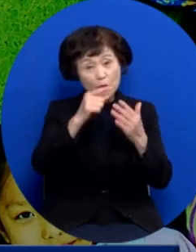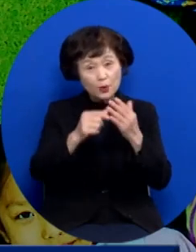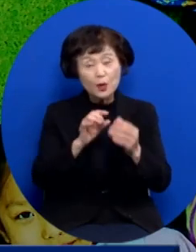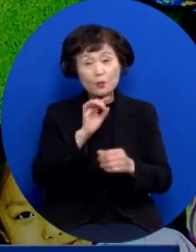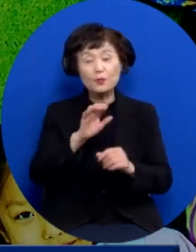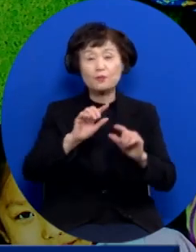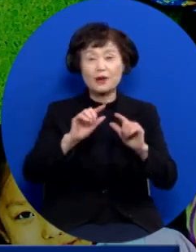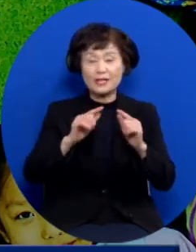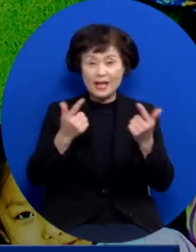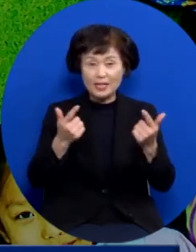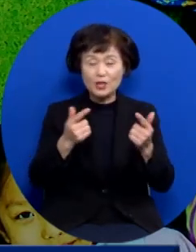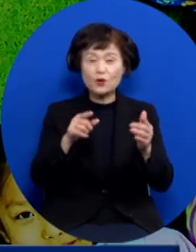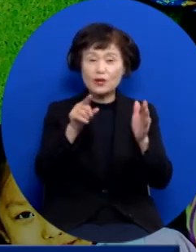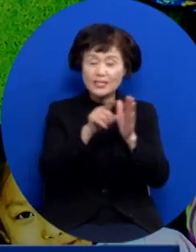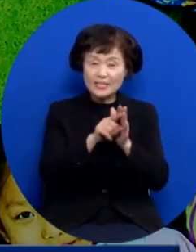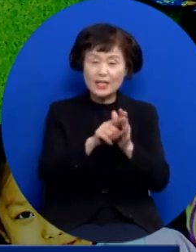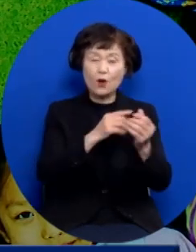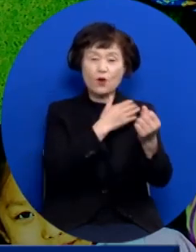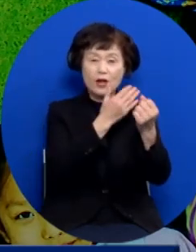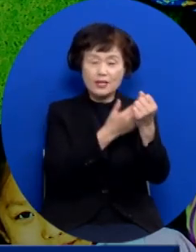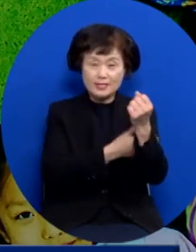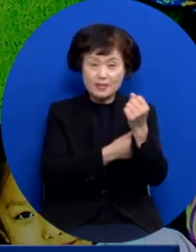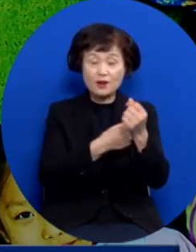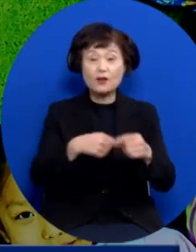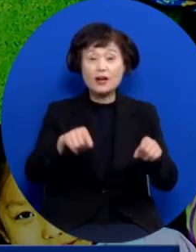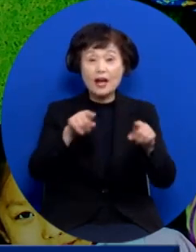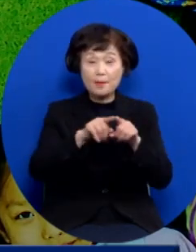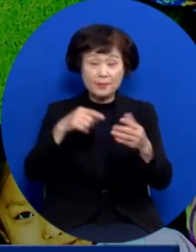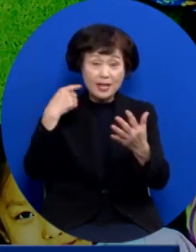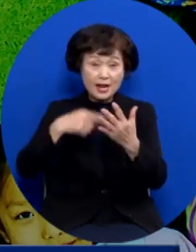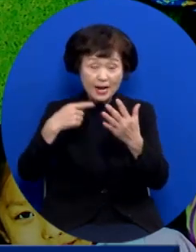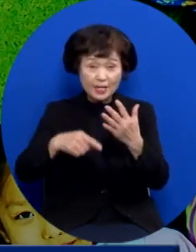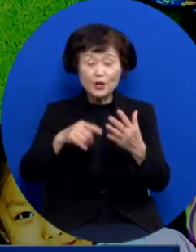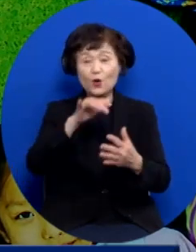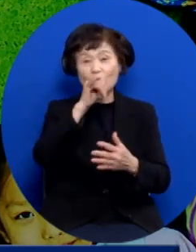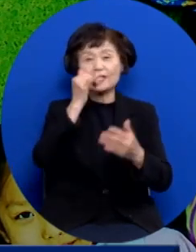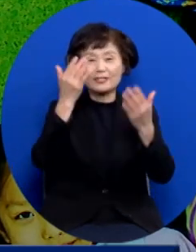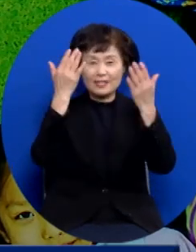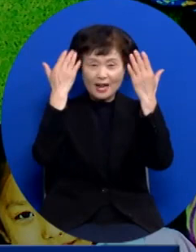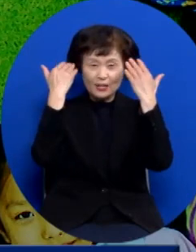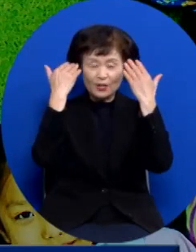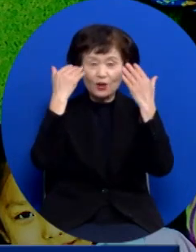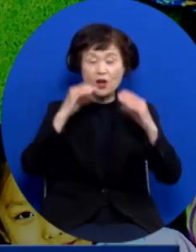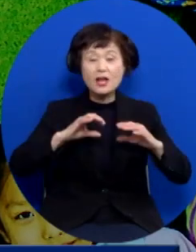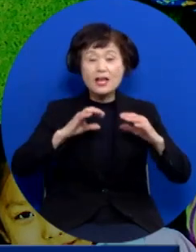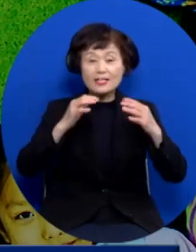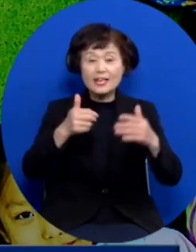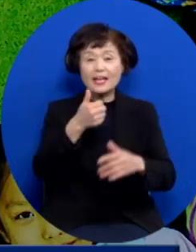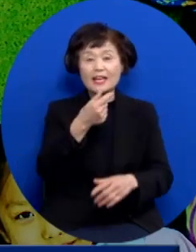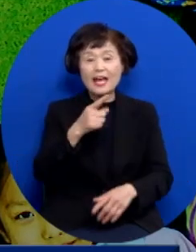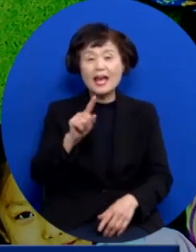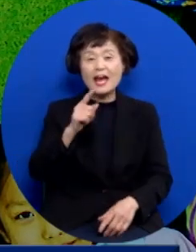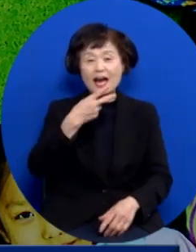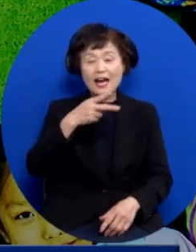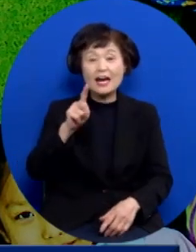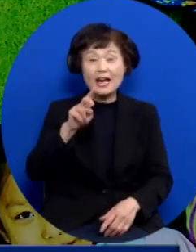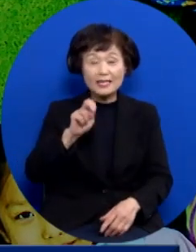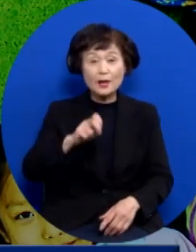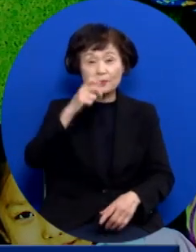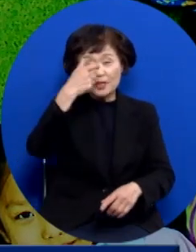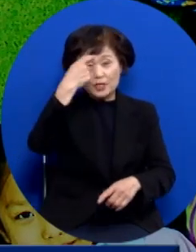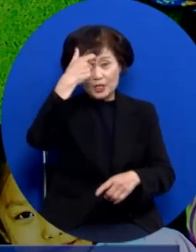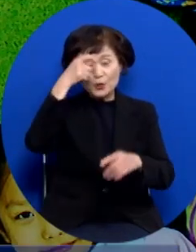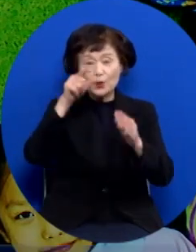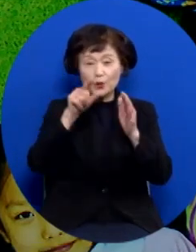캠프를 운영하며 신앙과 실력을 겸비한 다음 세대 리더를 키우는 학교 글로벌 하담 기독학교 홍재영 교목